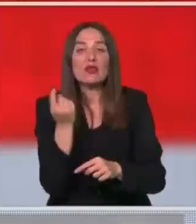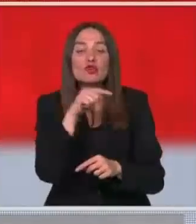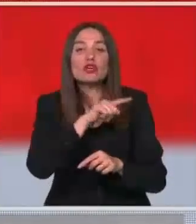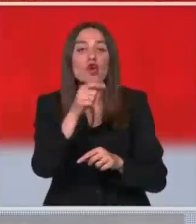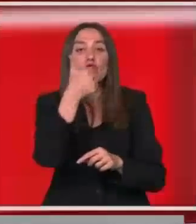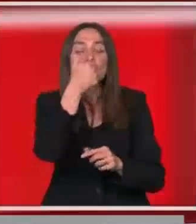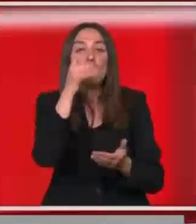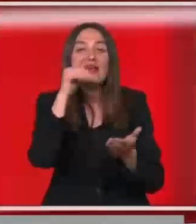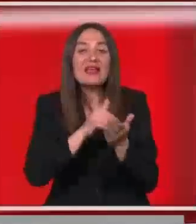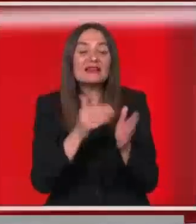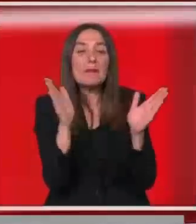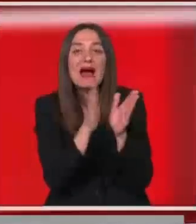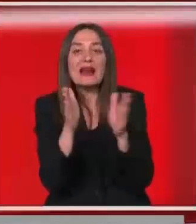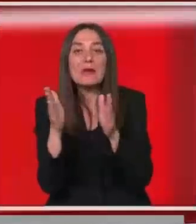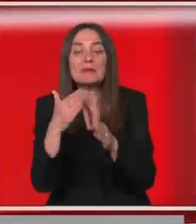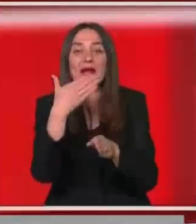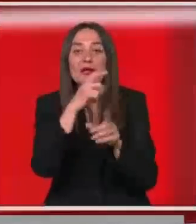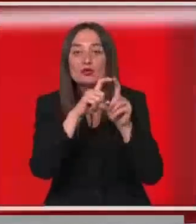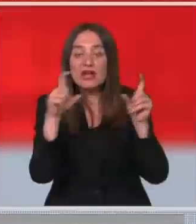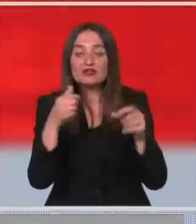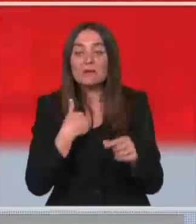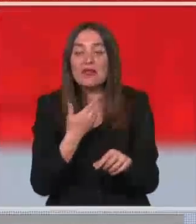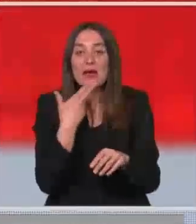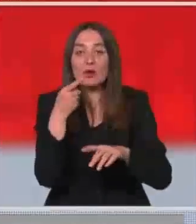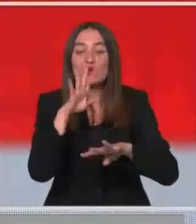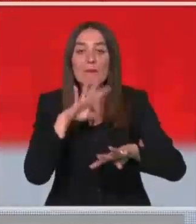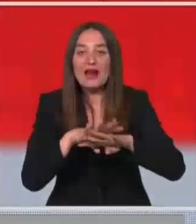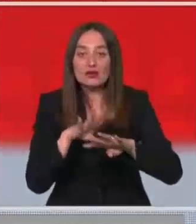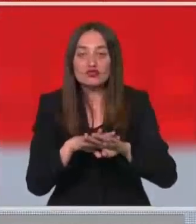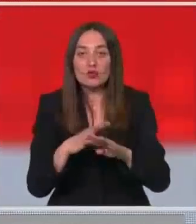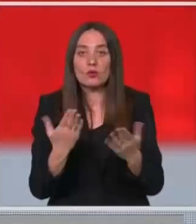stotine hiljada malih preduzeća. Dakle, mi nemamo tu mrežu, da kažem,